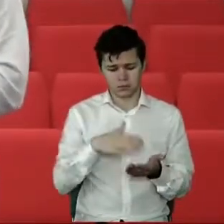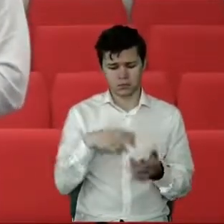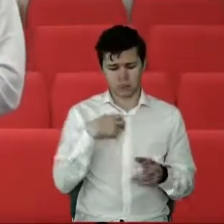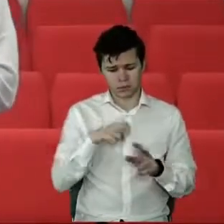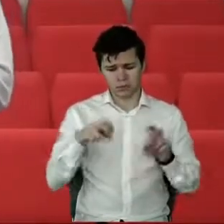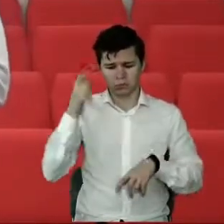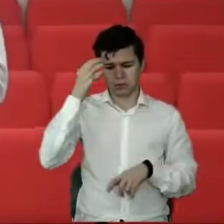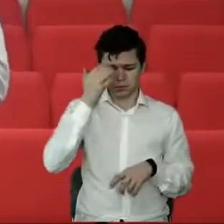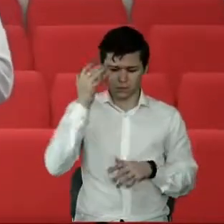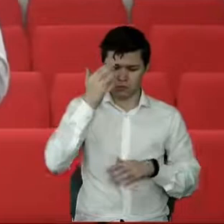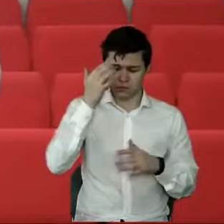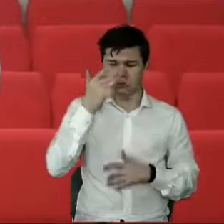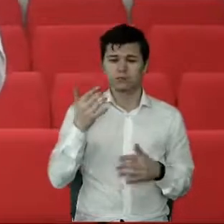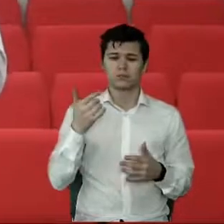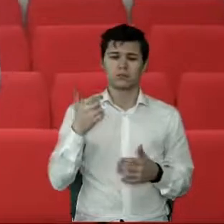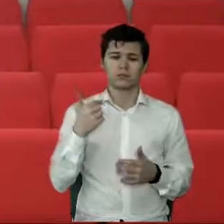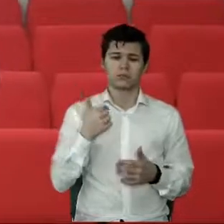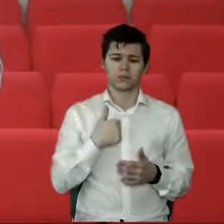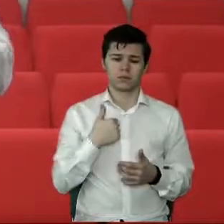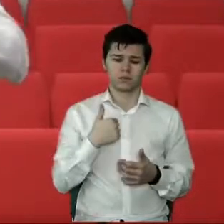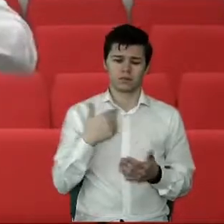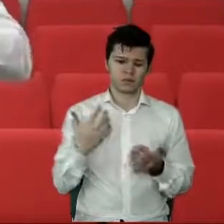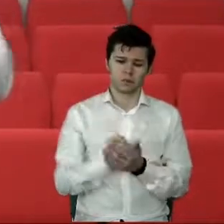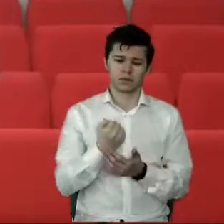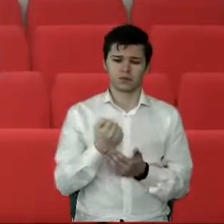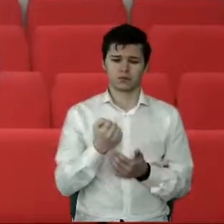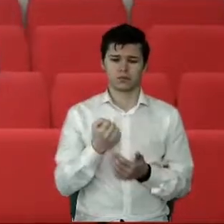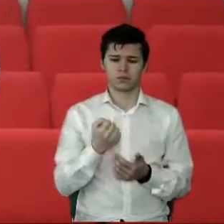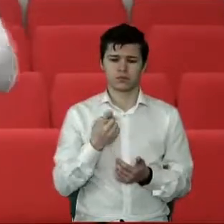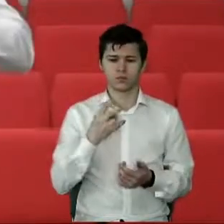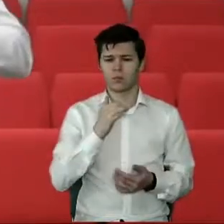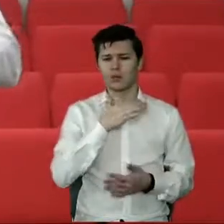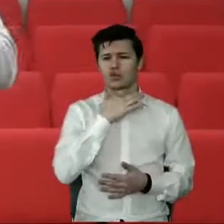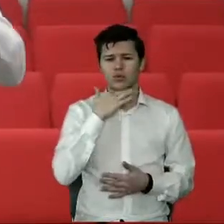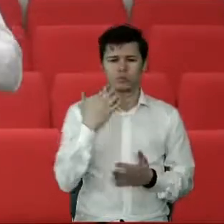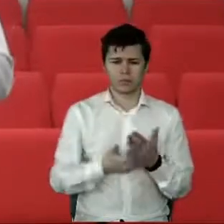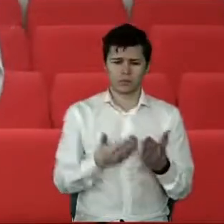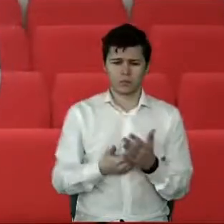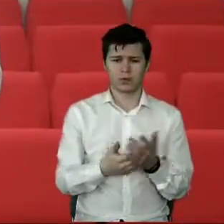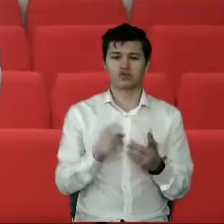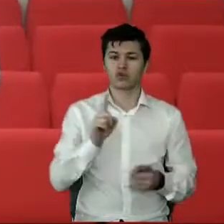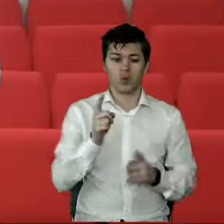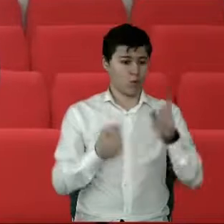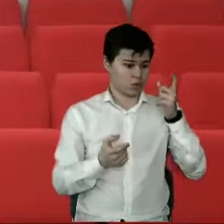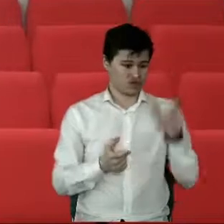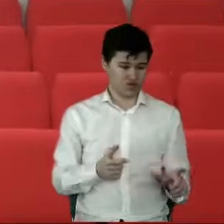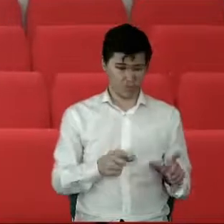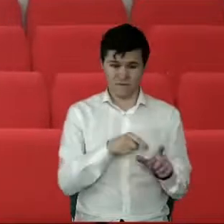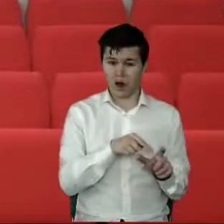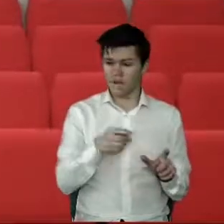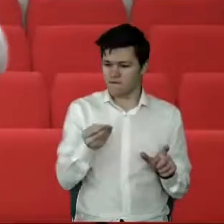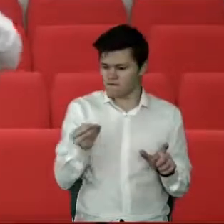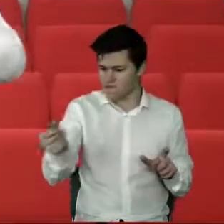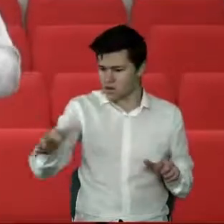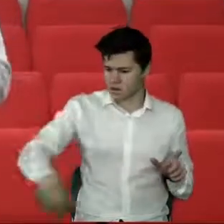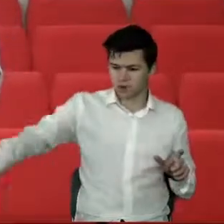говоря, я нашел абсолютно немного примеров, когда один человек влиял очень сильно на окружающее пространство. Очень много людей